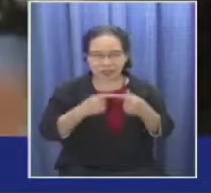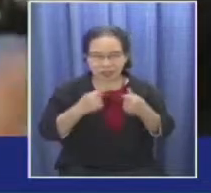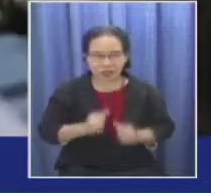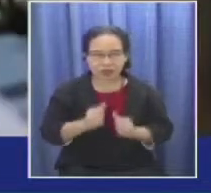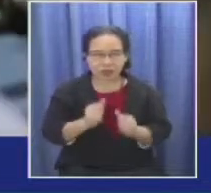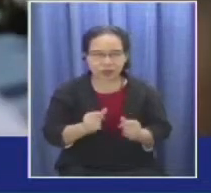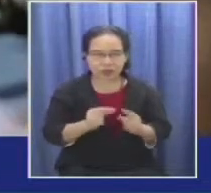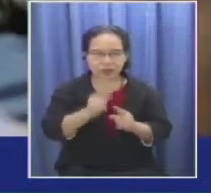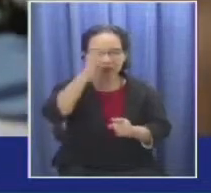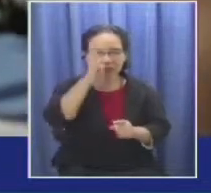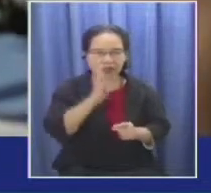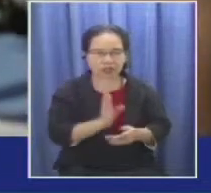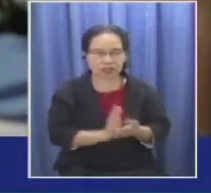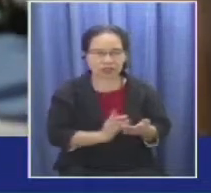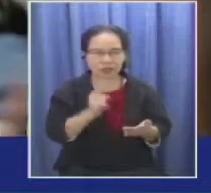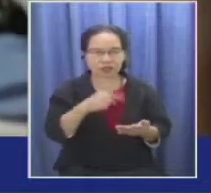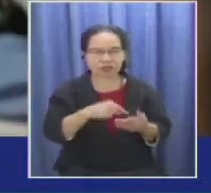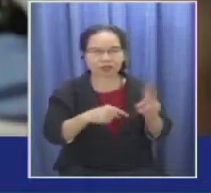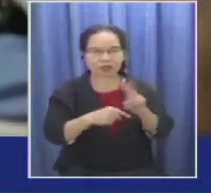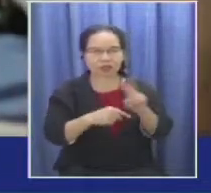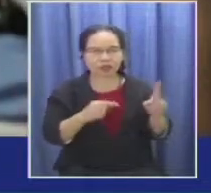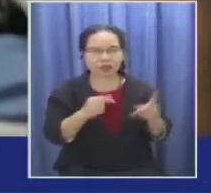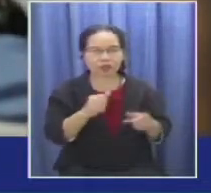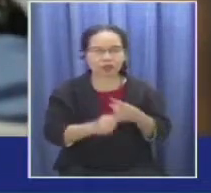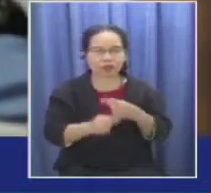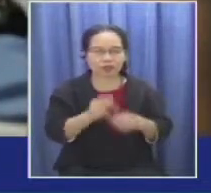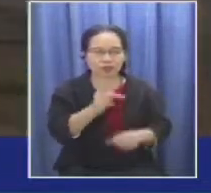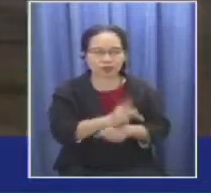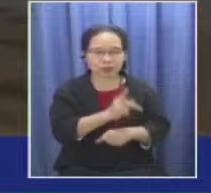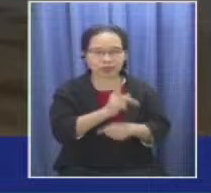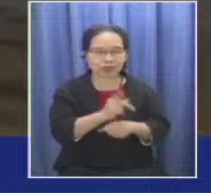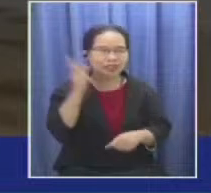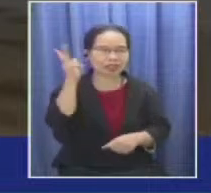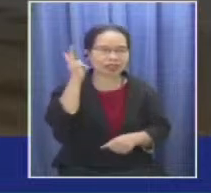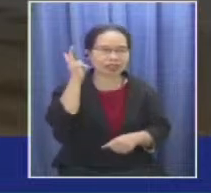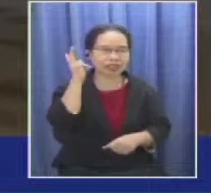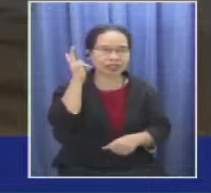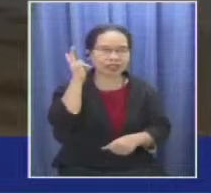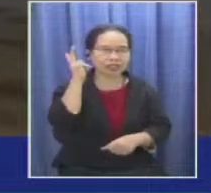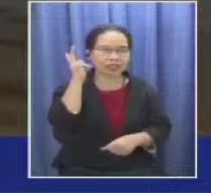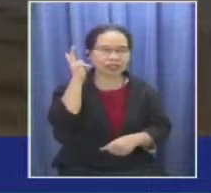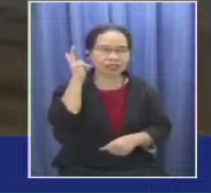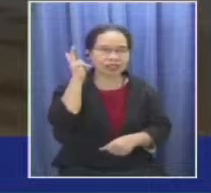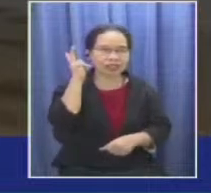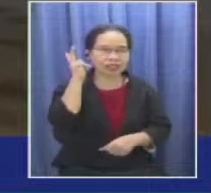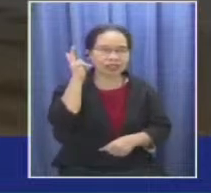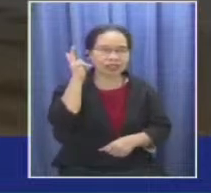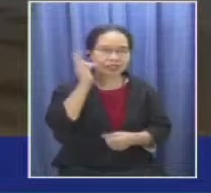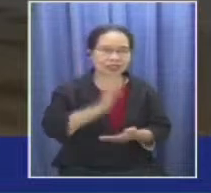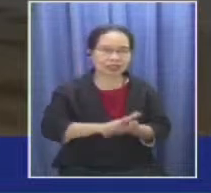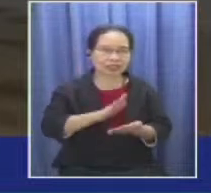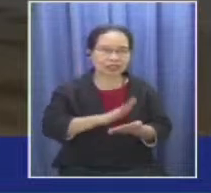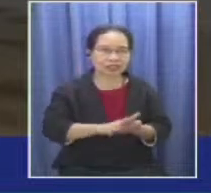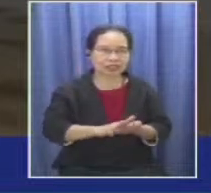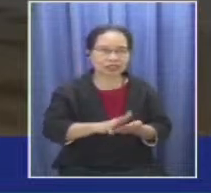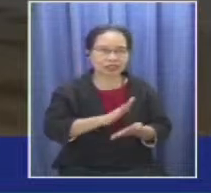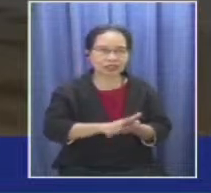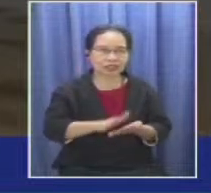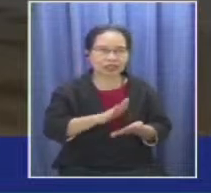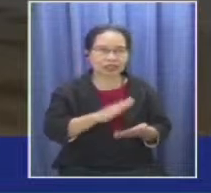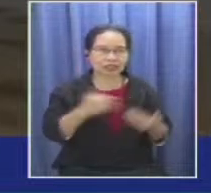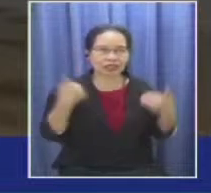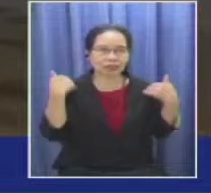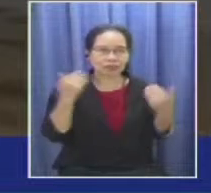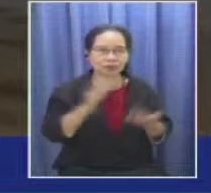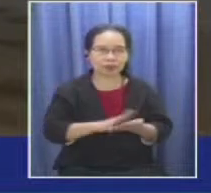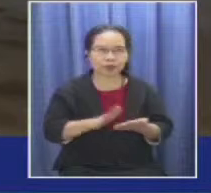asɛm no fasia akoma no adwene mu na fa ye adwuma wotie Nyankopon asɛm no wiea fasia akoma no wa